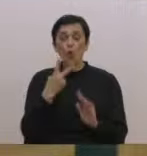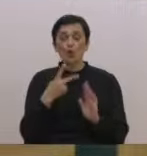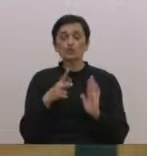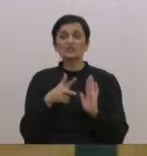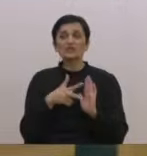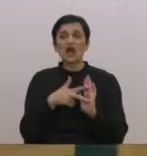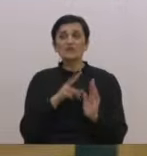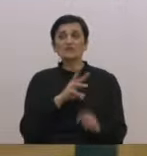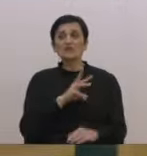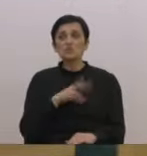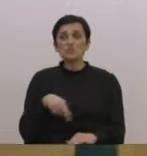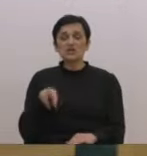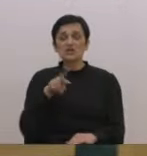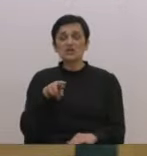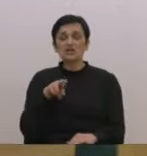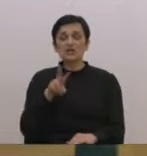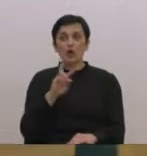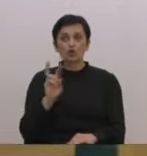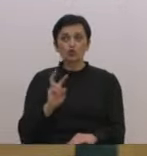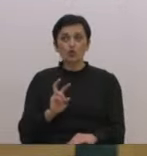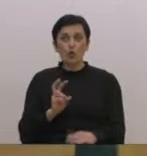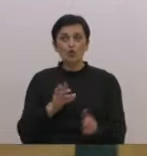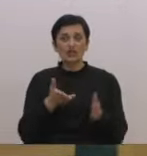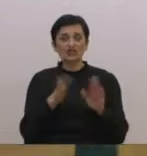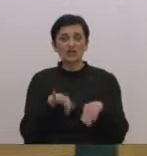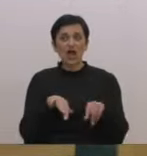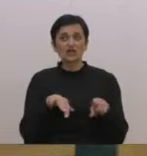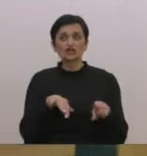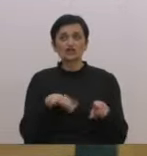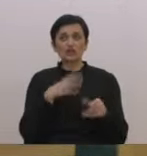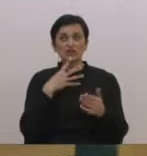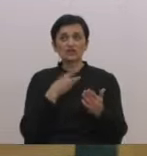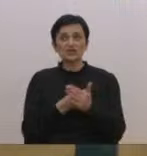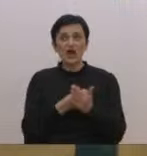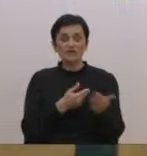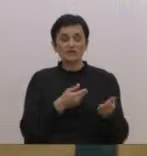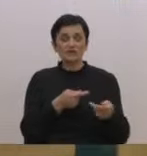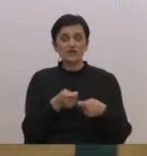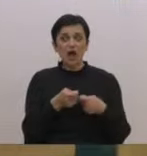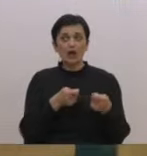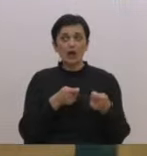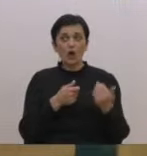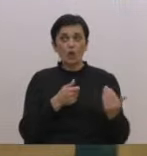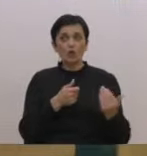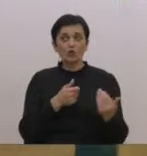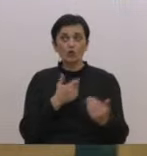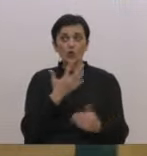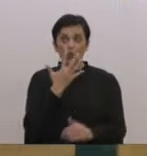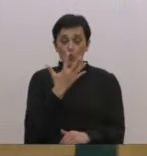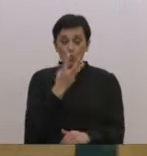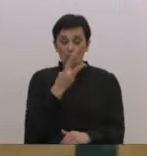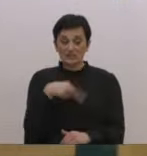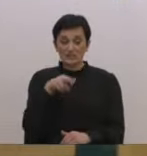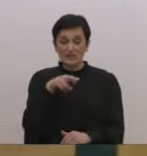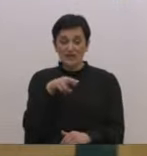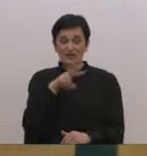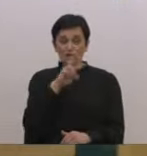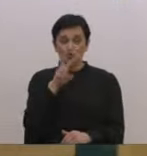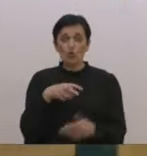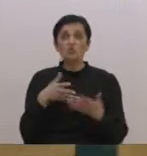5.28 მილიარდი დოლარი დარჩათ თავის განკარგულებაში. ანუ 5 მილიარდ დოლარზე